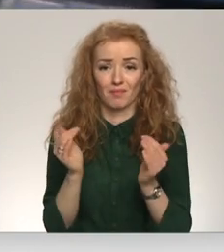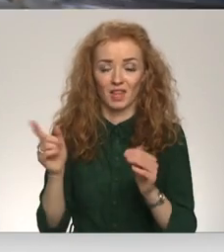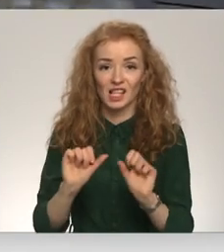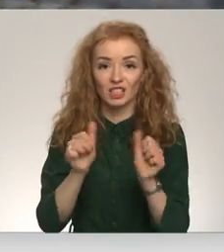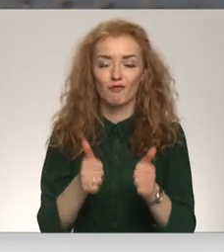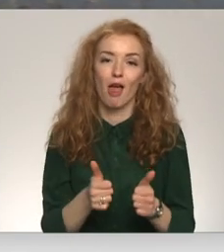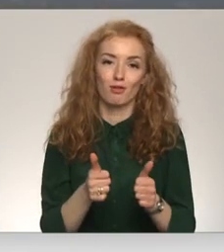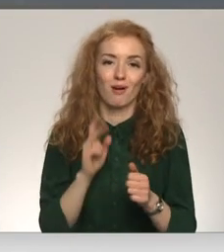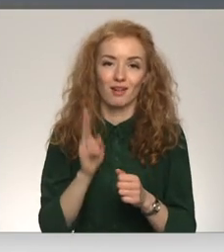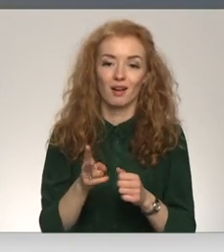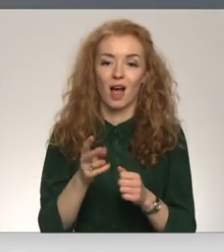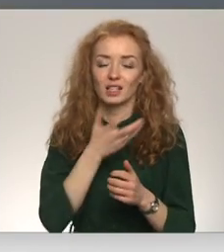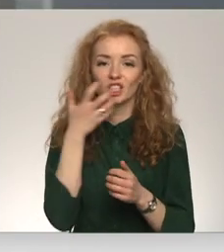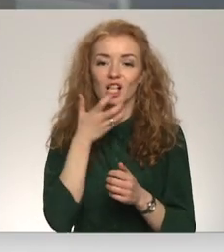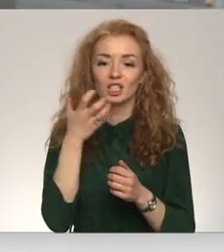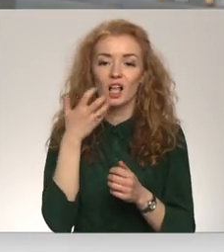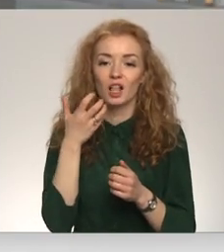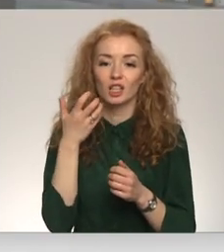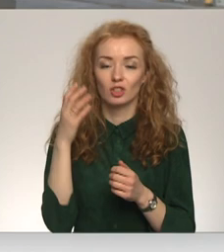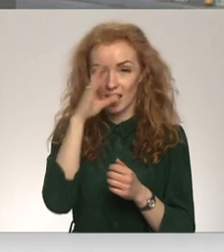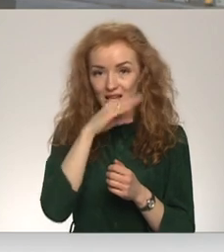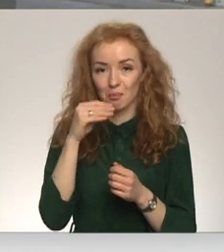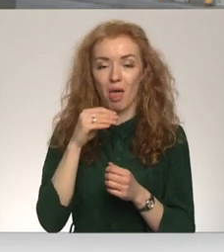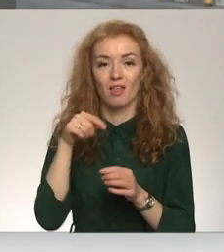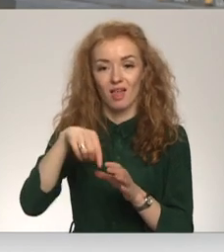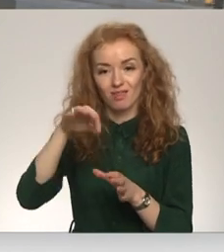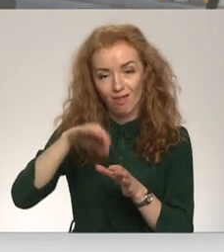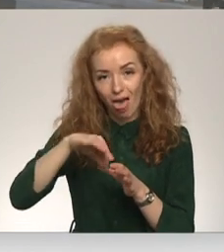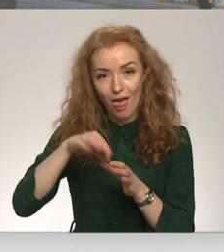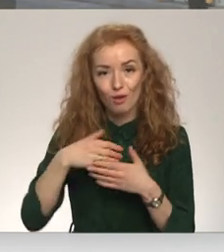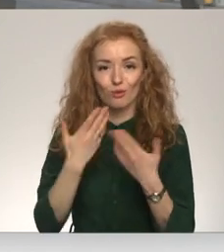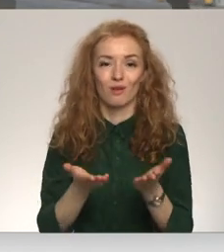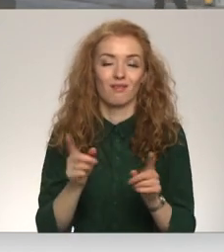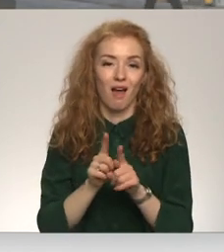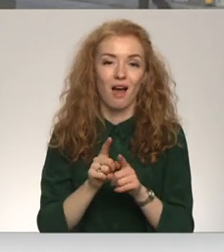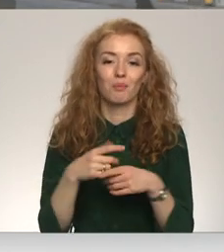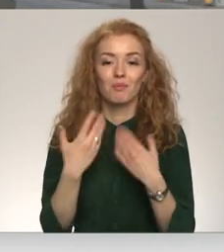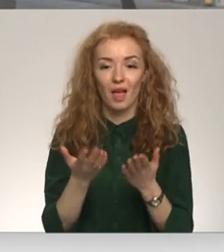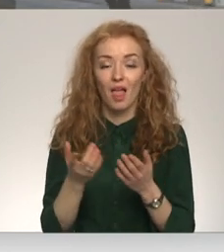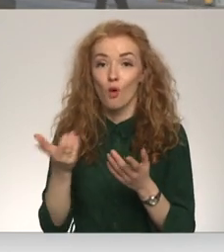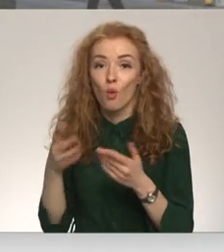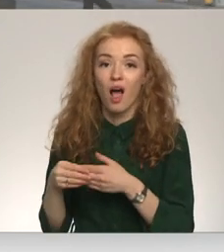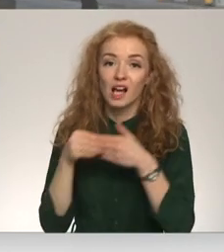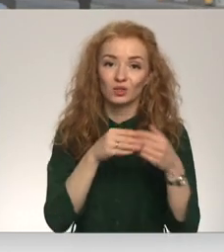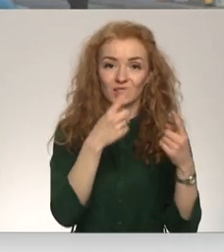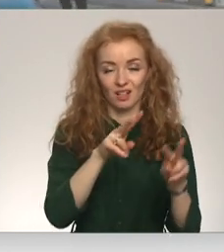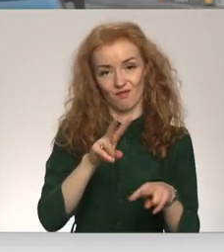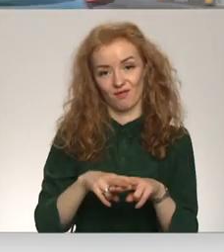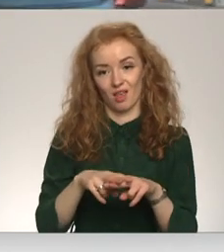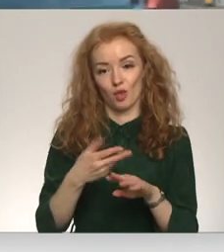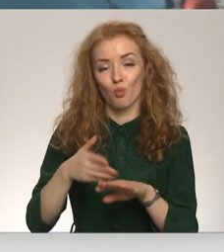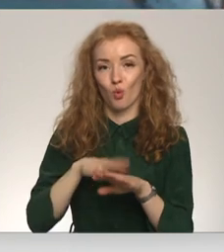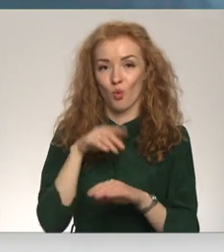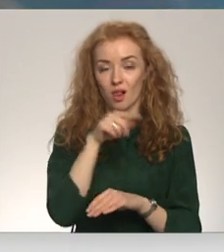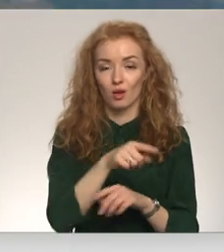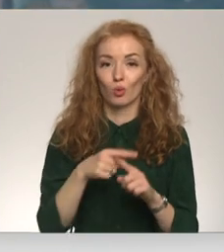kā sasildīšanās iespēju ar tēju, un piedāvā arī cilvēkus ar automašīnu aizvest uz citām vietām Polijā. Un mēs